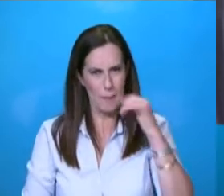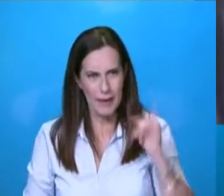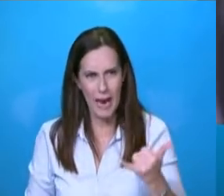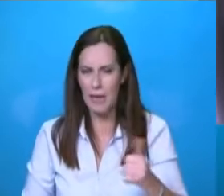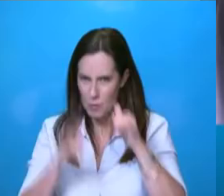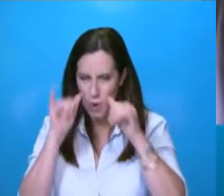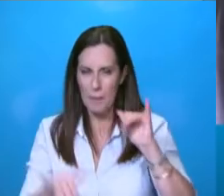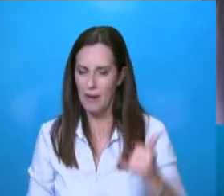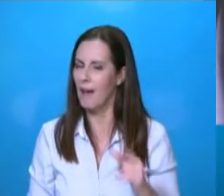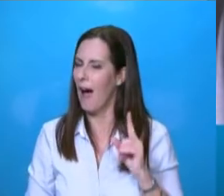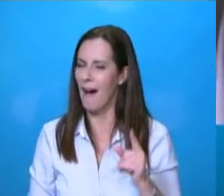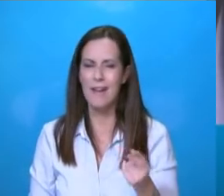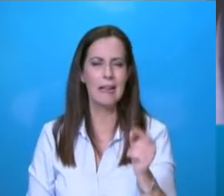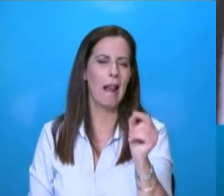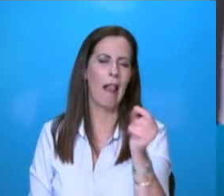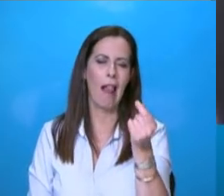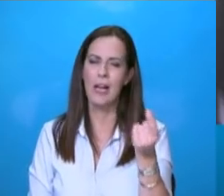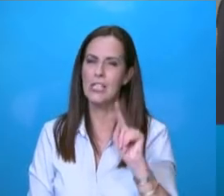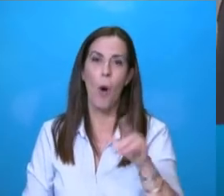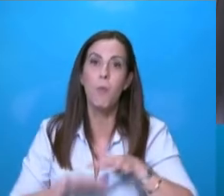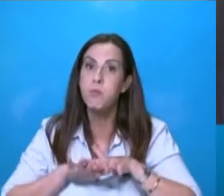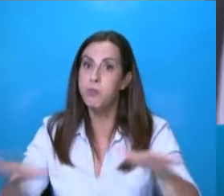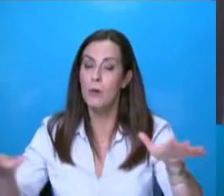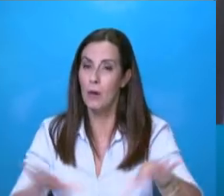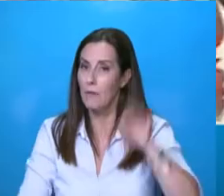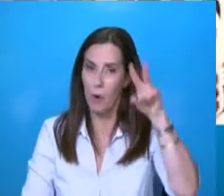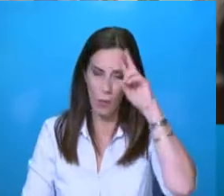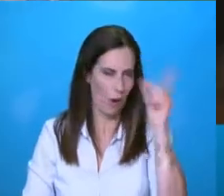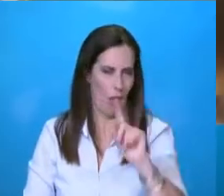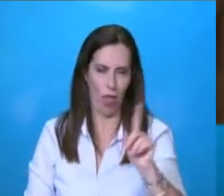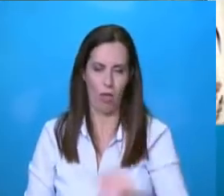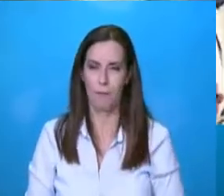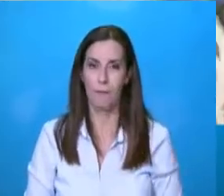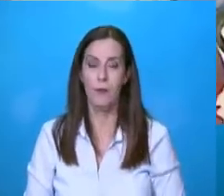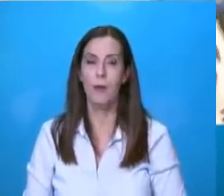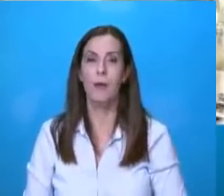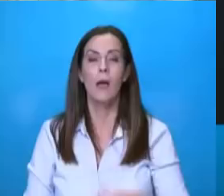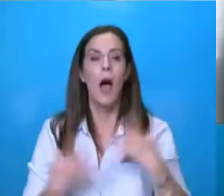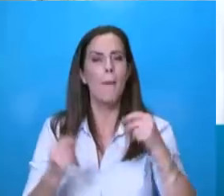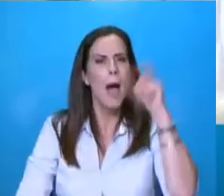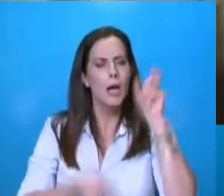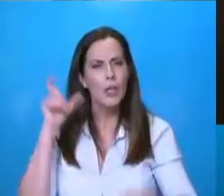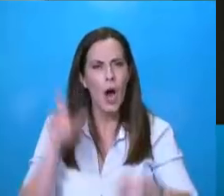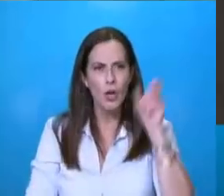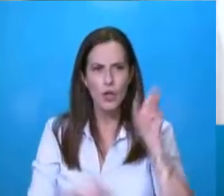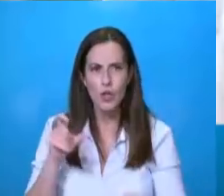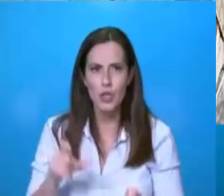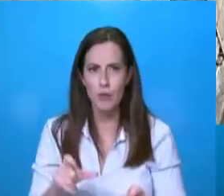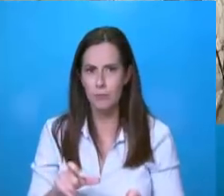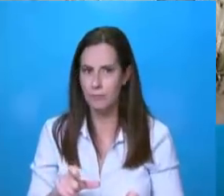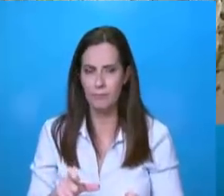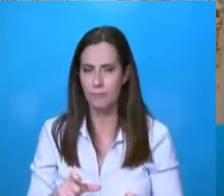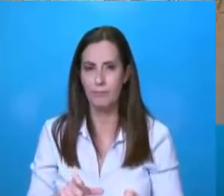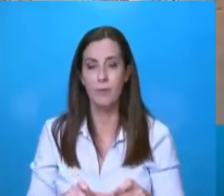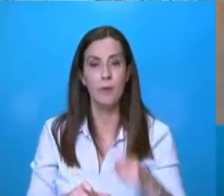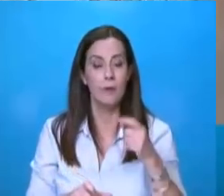צעקנים, אבל זה בהחלט לא טרנד של הצבעה של חרדים לליכוד. מספר גדול של אנשים, מנדט אחד לפחות, לא מצביעים.